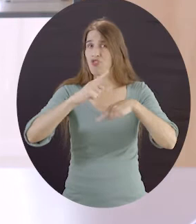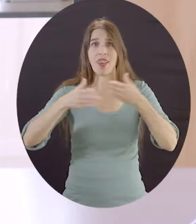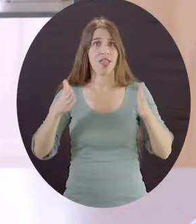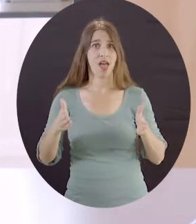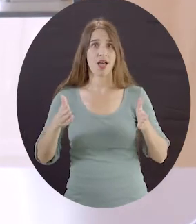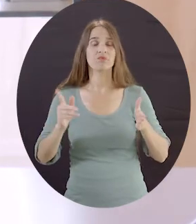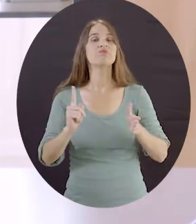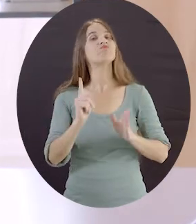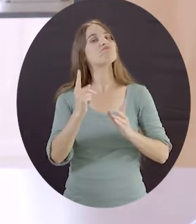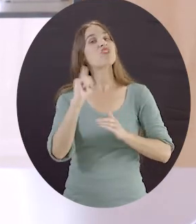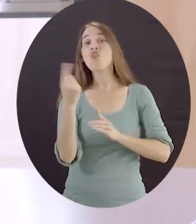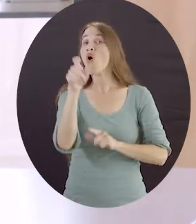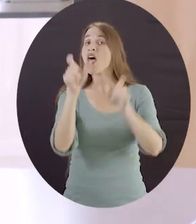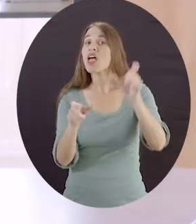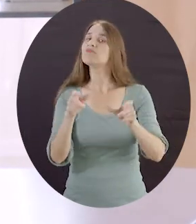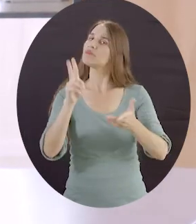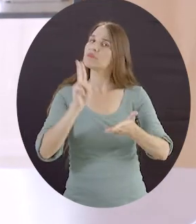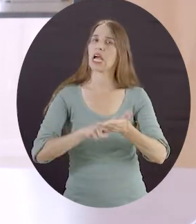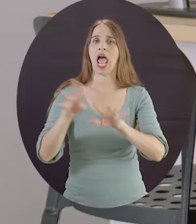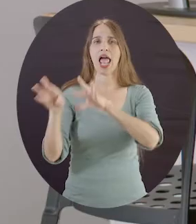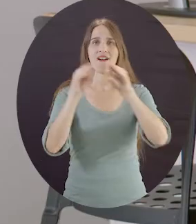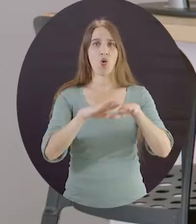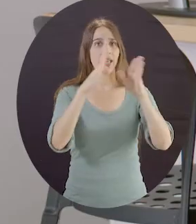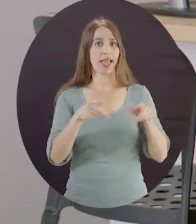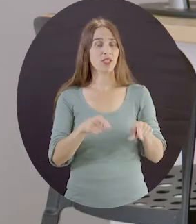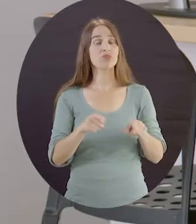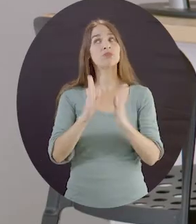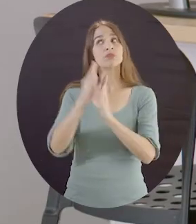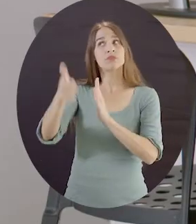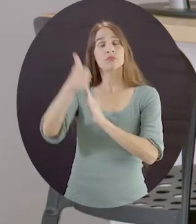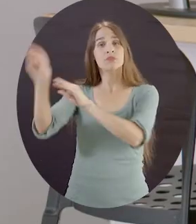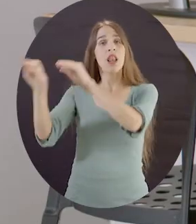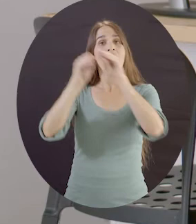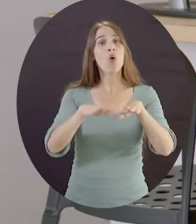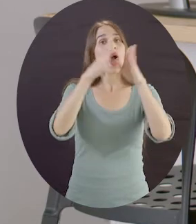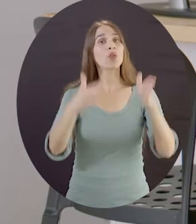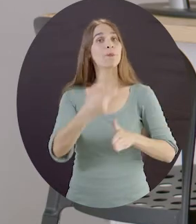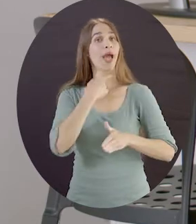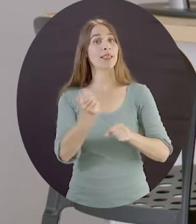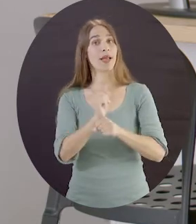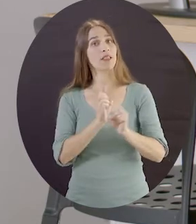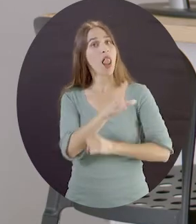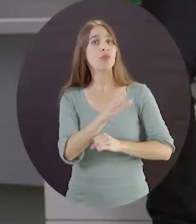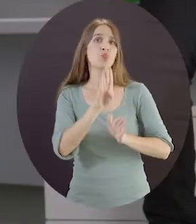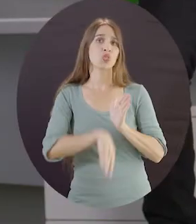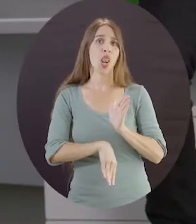פנסיה ברירת מחדל בדמי ניהול נמוכים, שכל עובד זכאי לעבור עליהן. בקשו מהמעסיק לעבור לקרנות ברירת